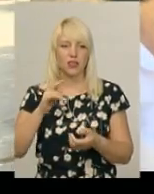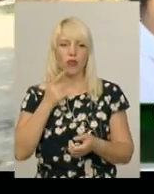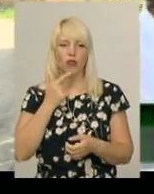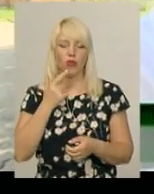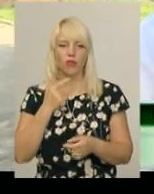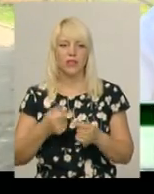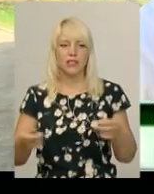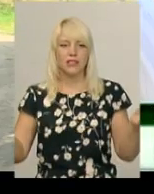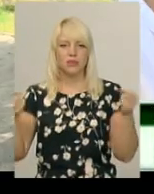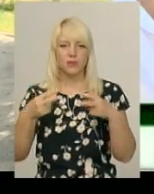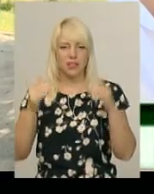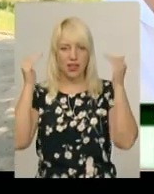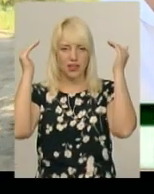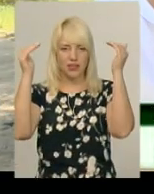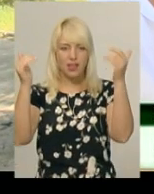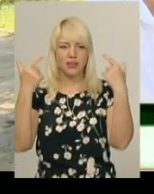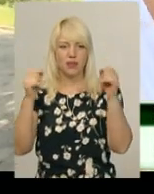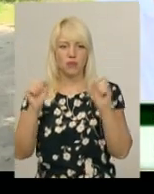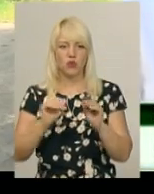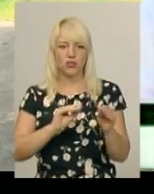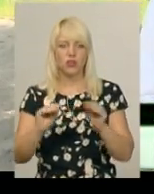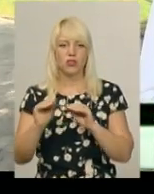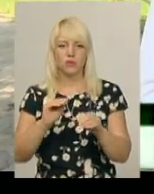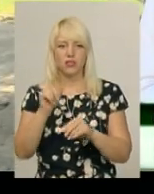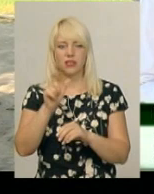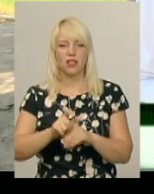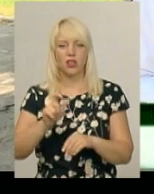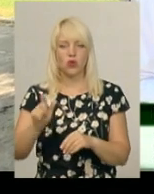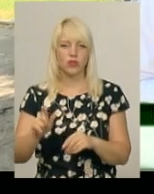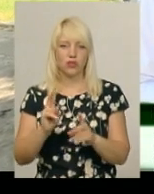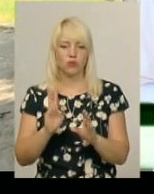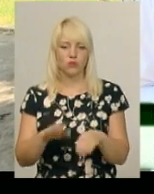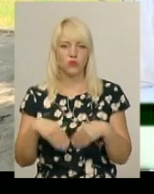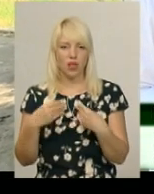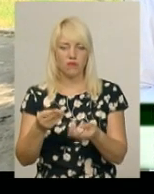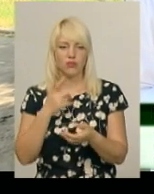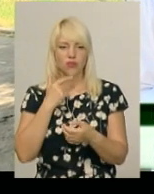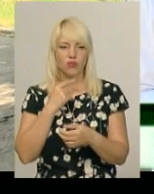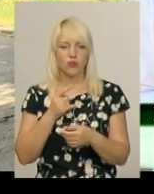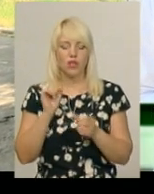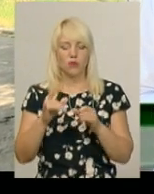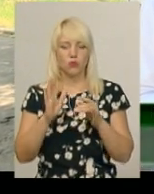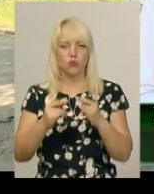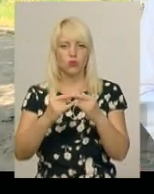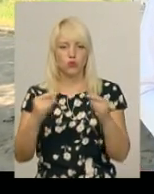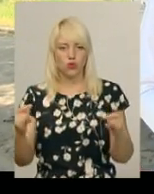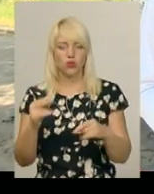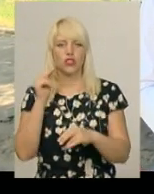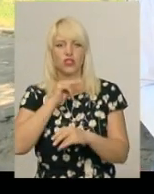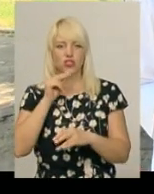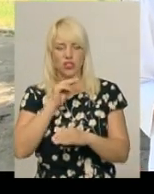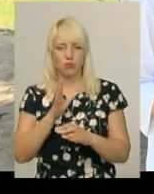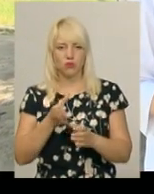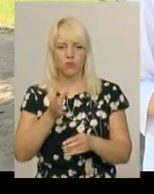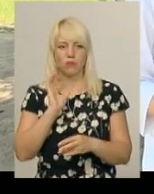Спеціально натягнутий тент, де можна розмістити донорів, розмістити столики, де вони будуть приймати чай. Обов'язково, тому що перед здачою